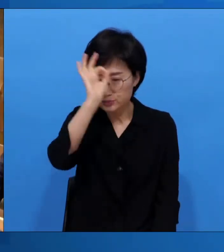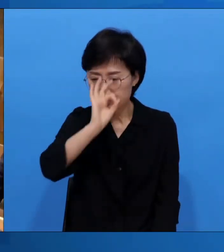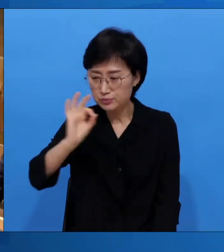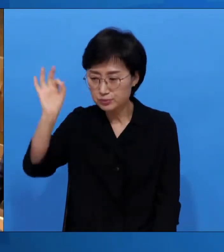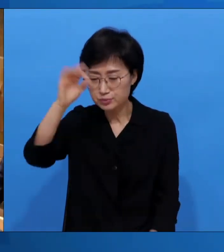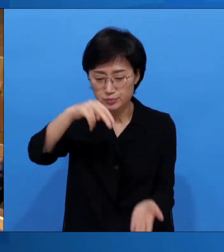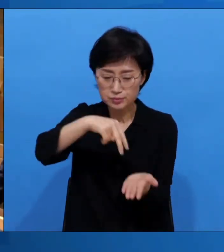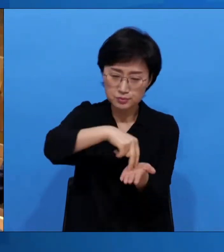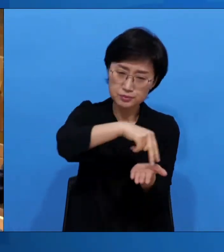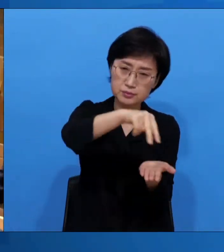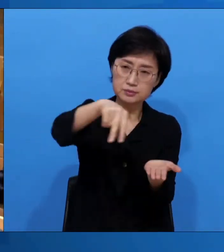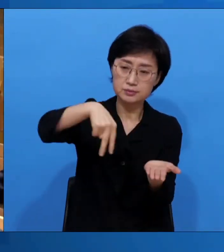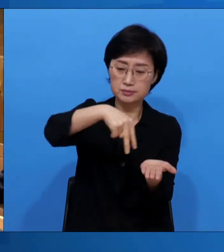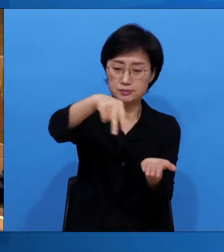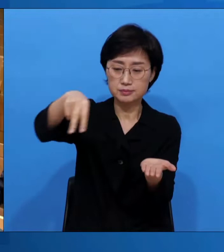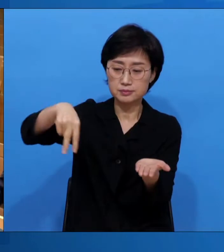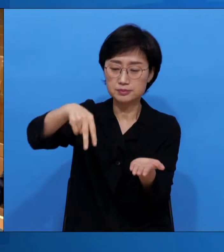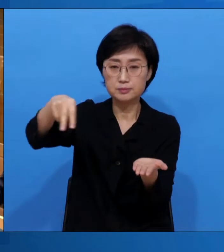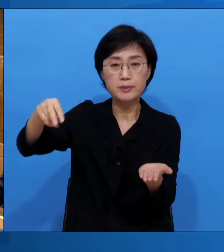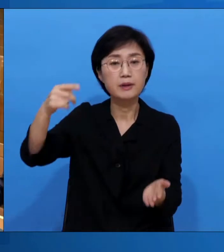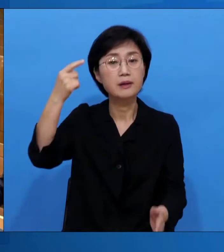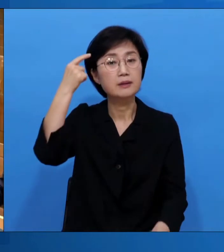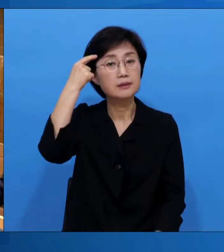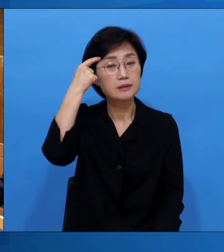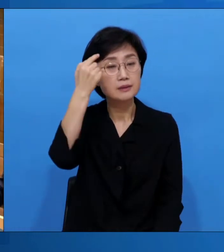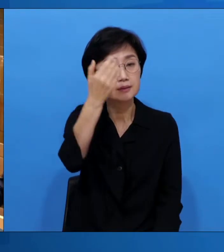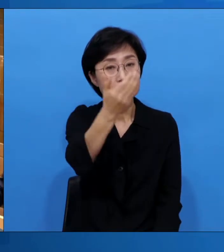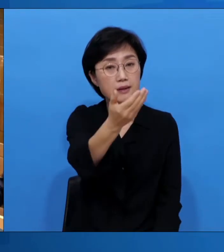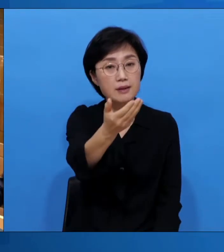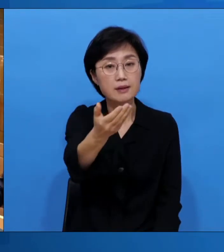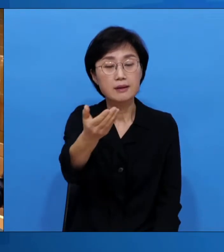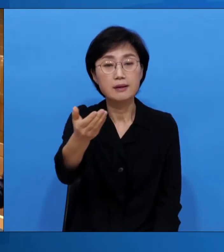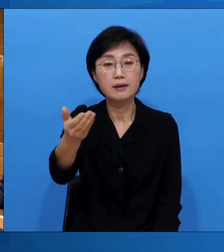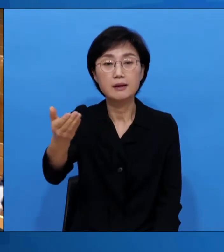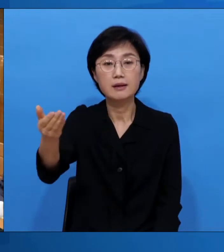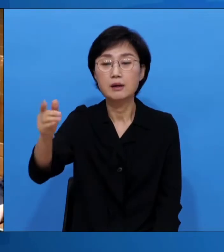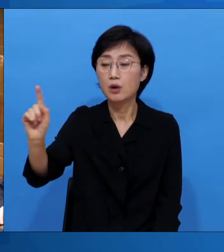무엇을 찾아 헤매이라